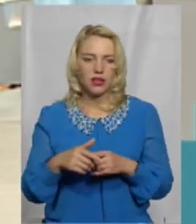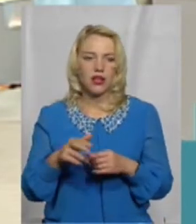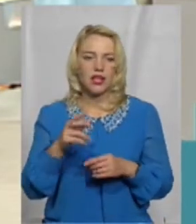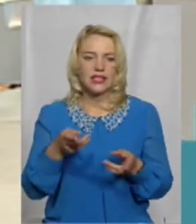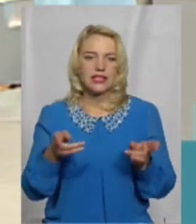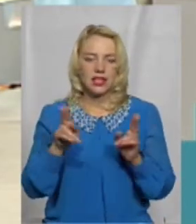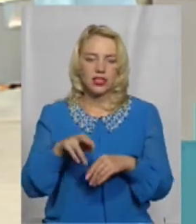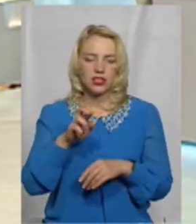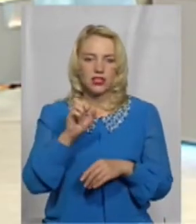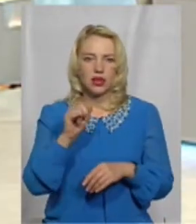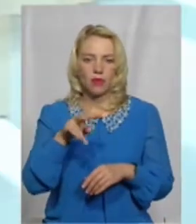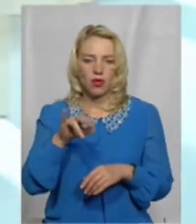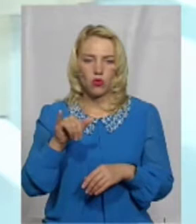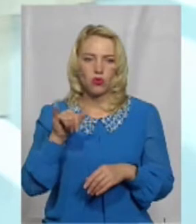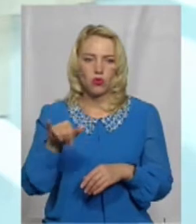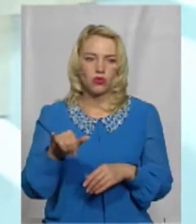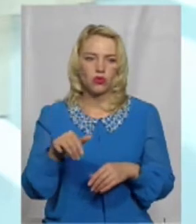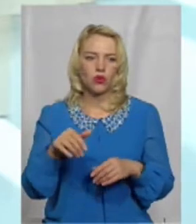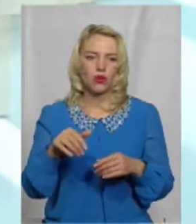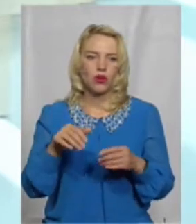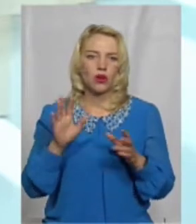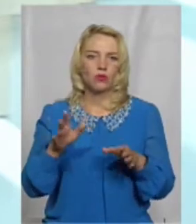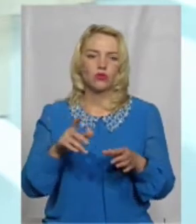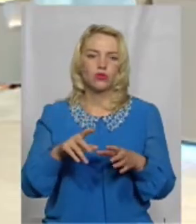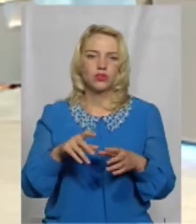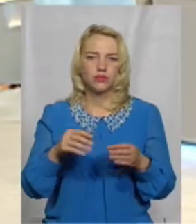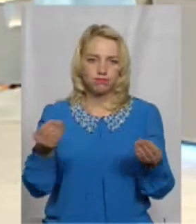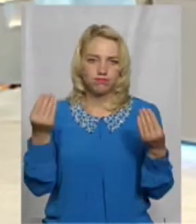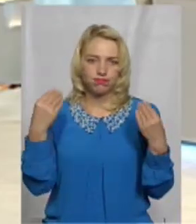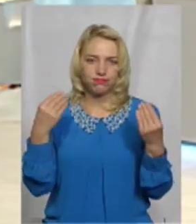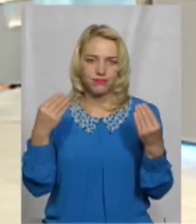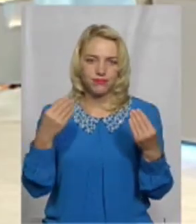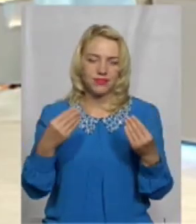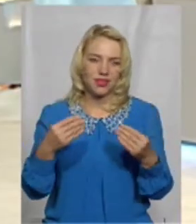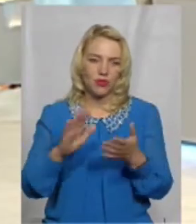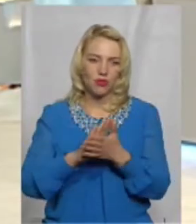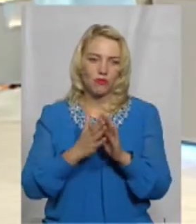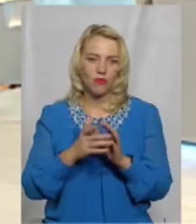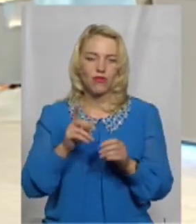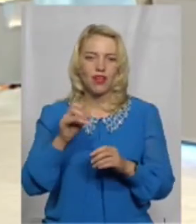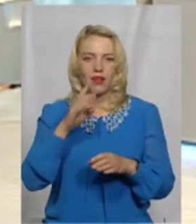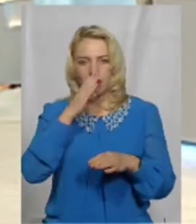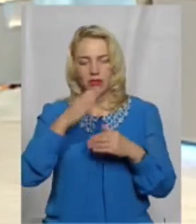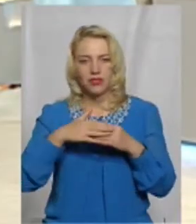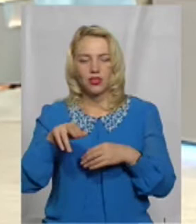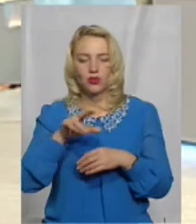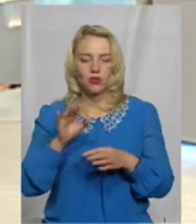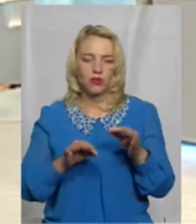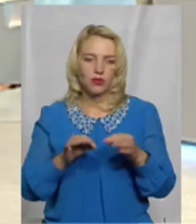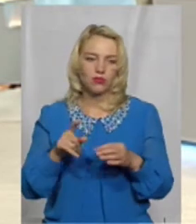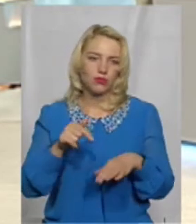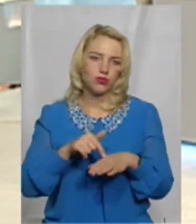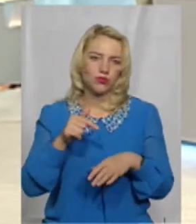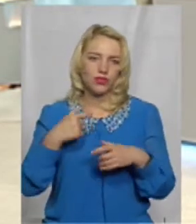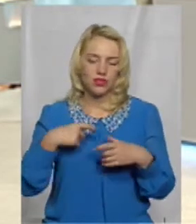розширення, будуть в нього вже тоді умови наближені, да, наближені до природних. Я думаю, він буде собі вже почувати себе